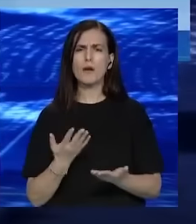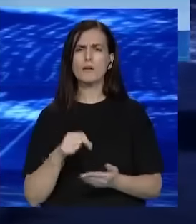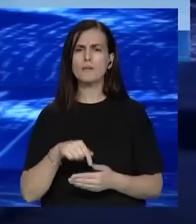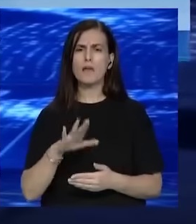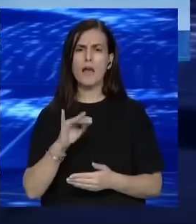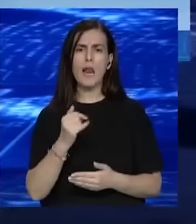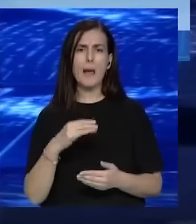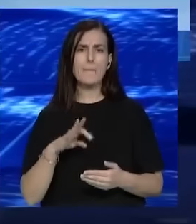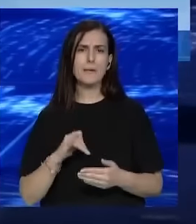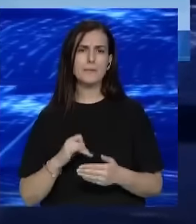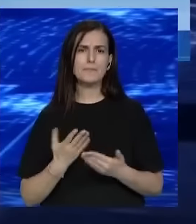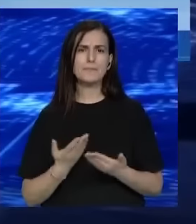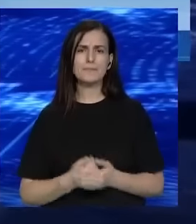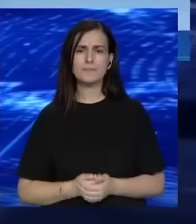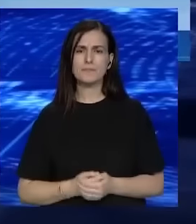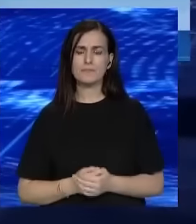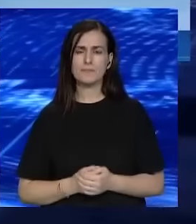Yldiz?